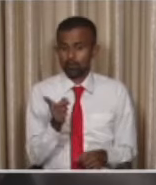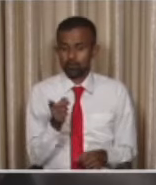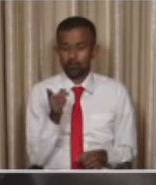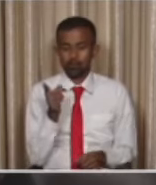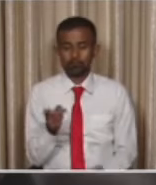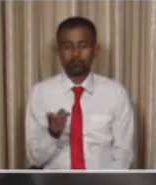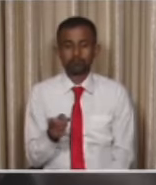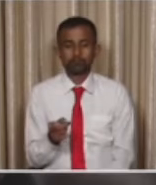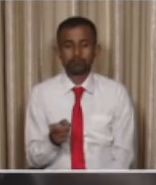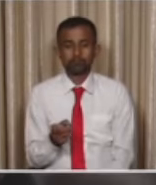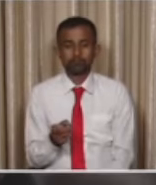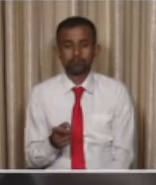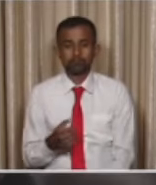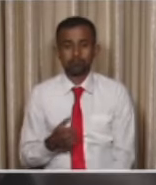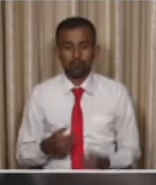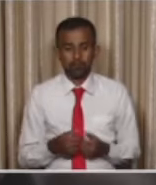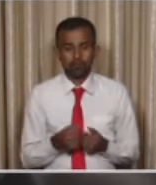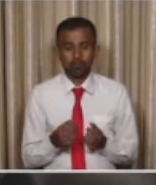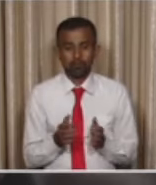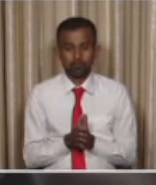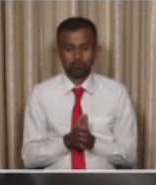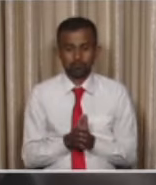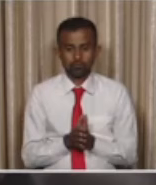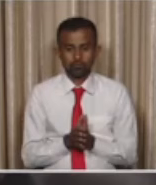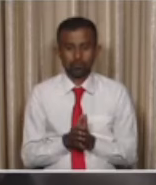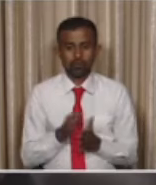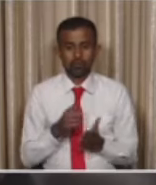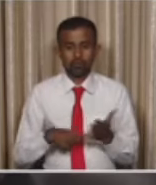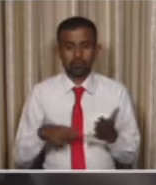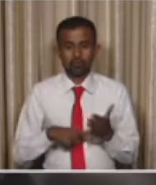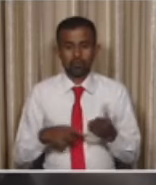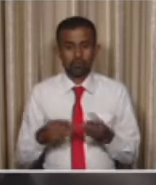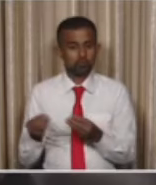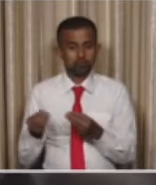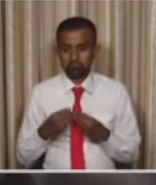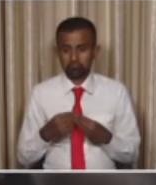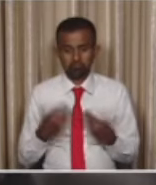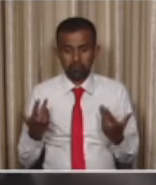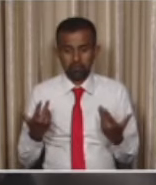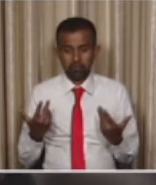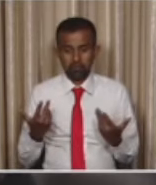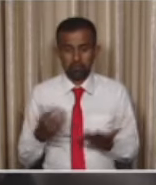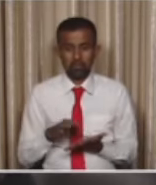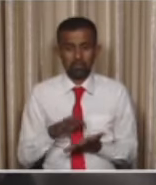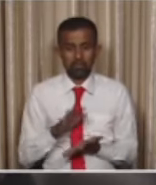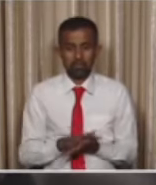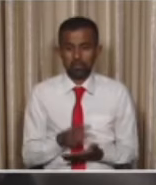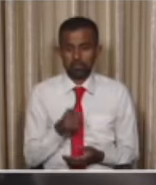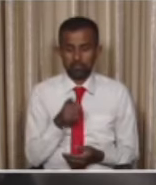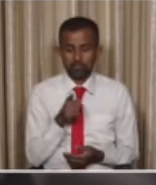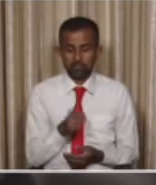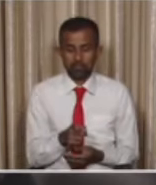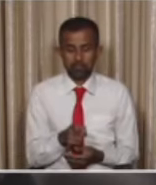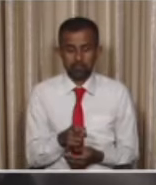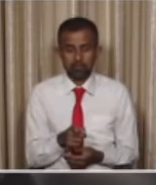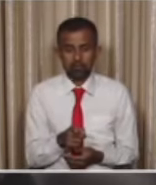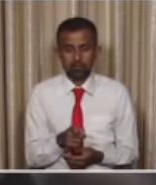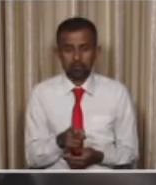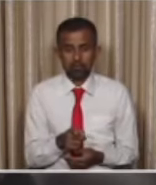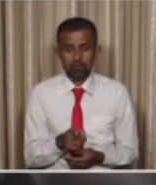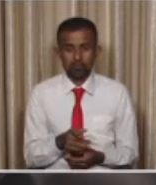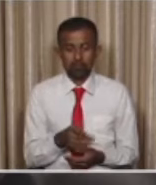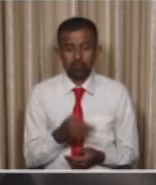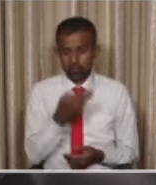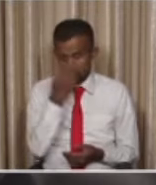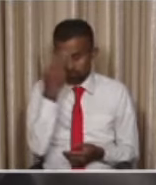தனக்கு வாக்களிக்காமல் விடுகிற தீர்மானத்தை பிரதான தமிழ்க் கட்சி எடுத்திருக்கிறதன் காரணமாக